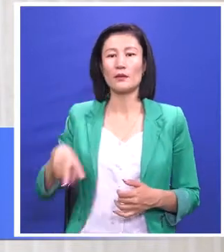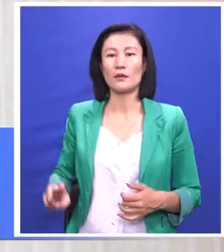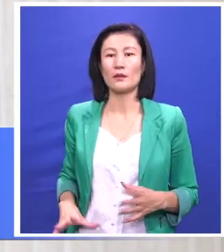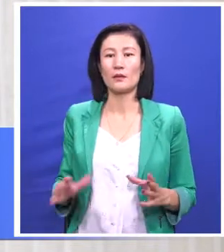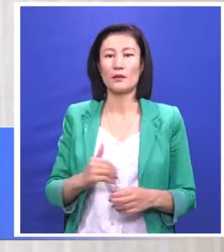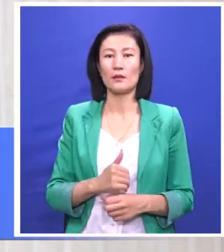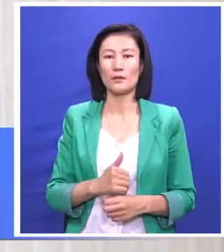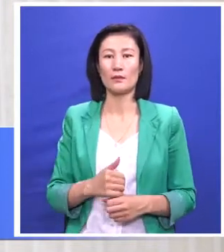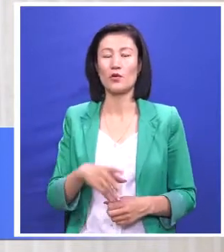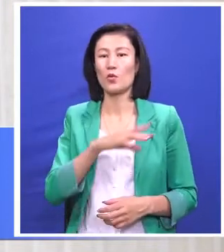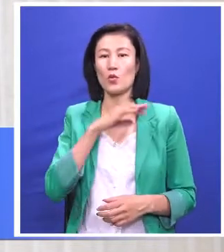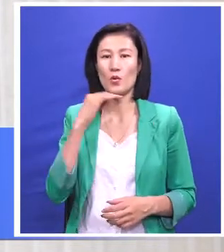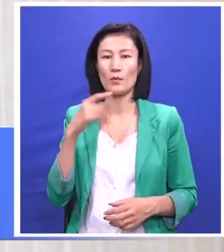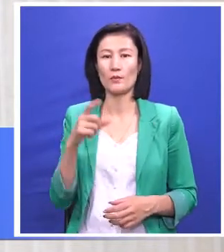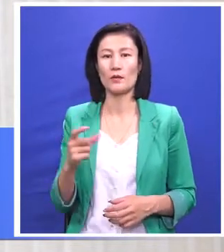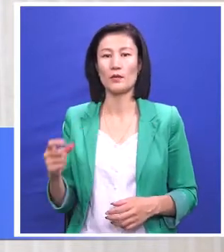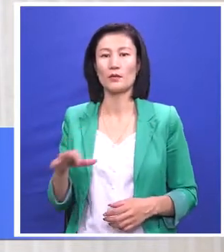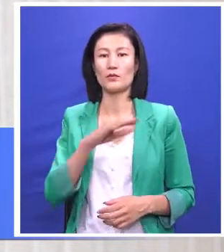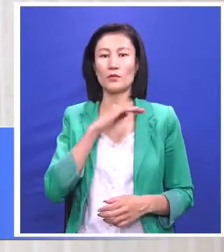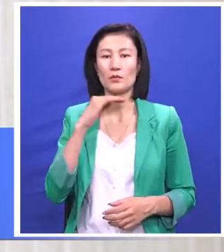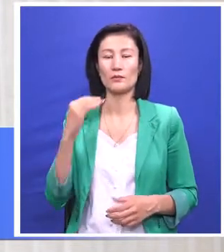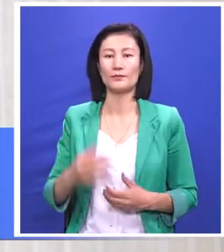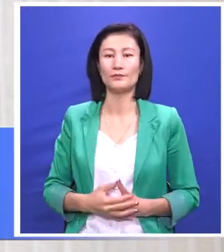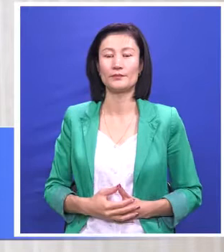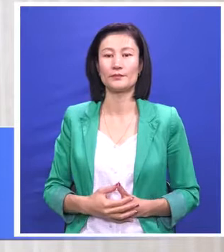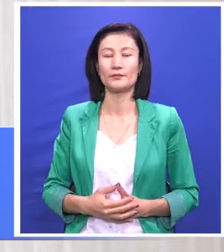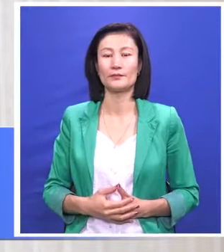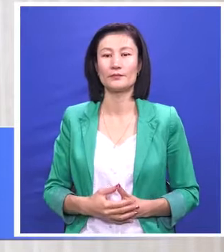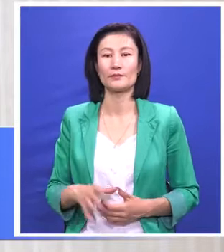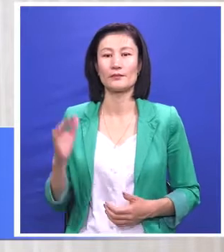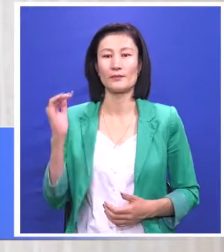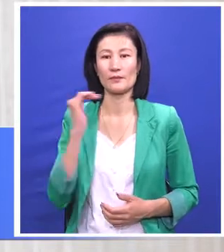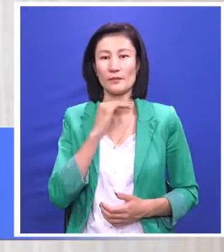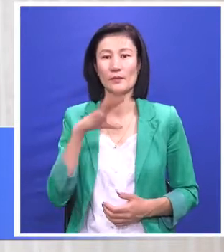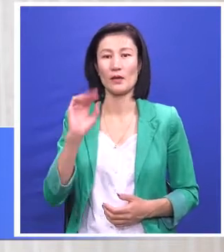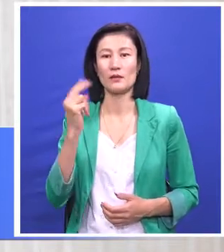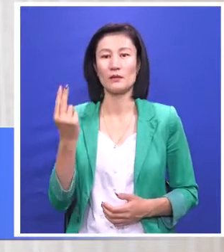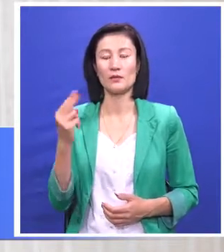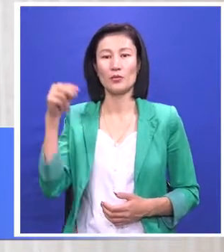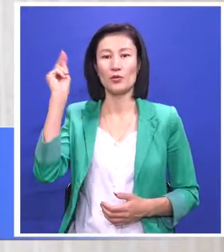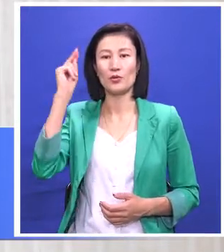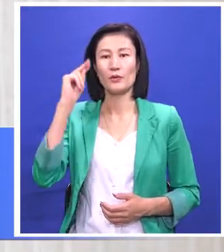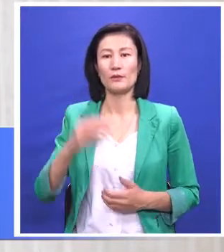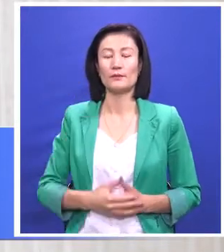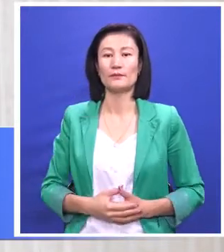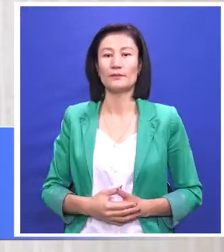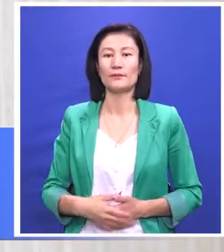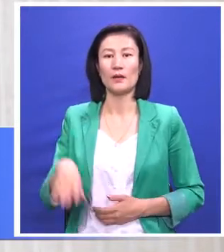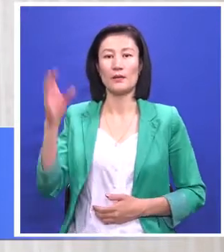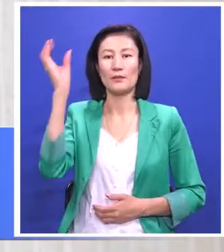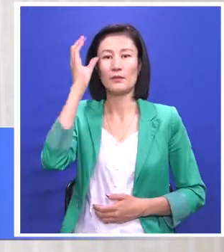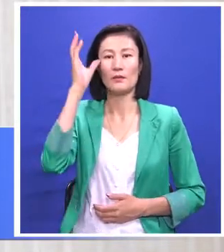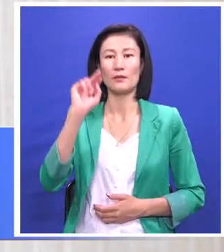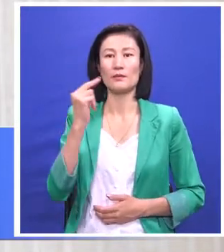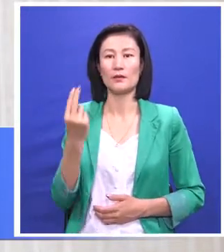қаншама атын із қалдырды. Үлкен өшпейтін із қалдырып, үлкен оқу орындарын қаншама мамандар даярлап, білікті де білімді мамандар даярлап,